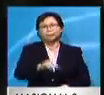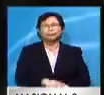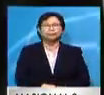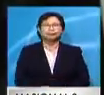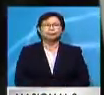RTM